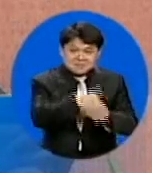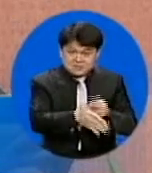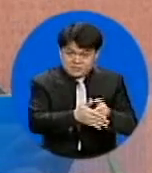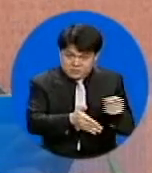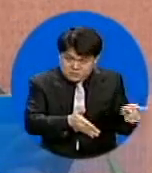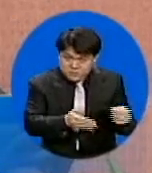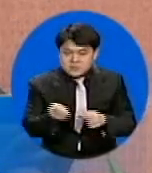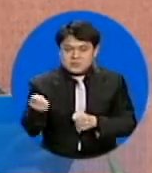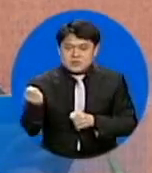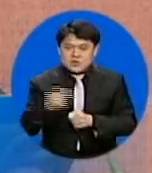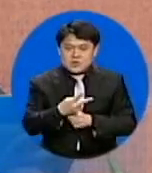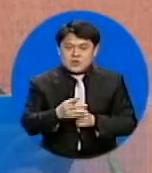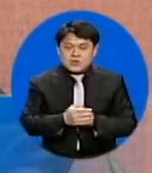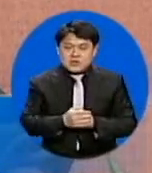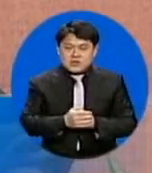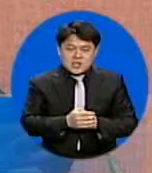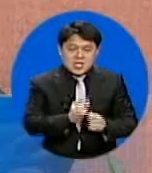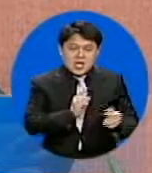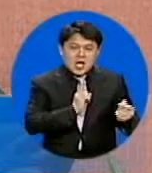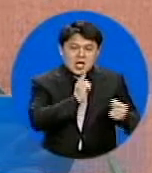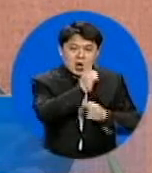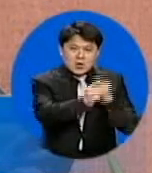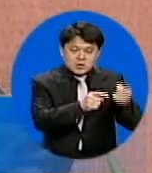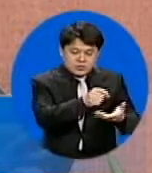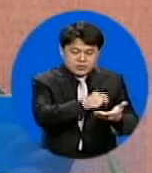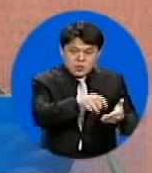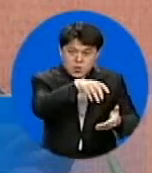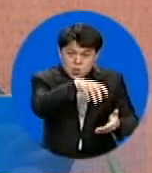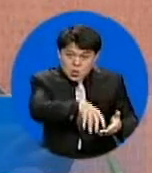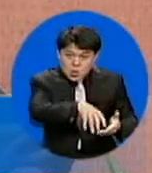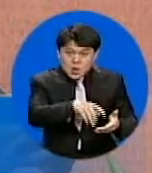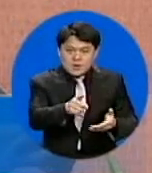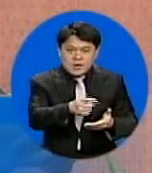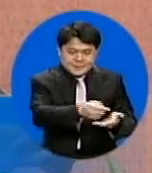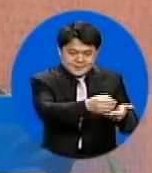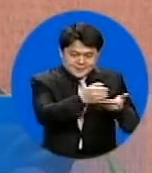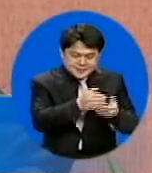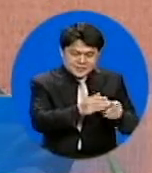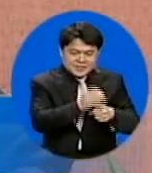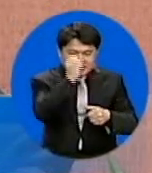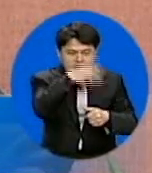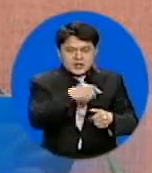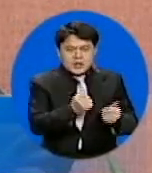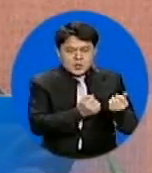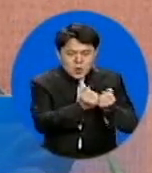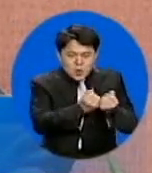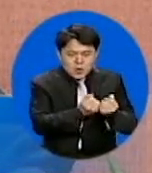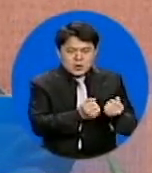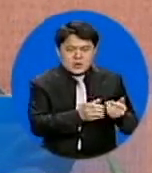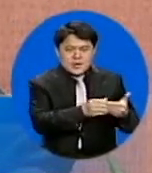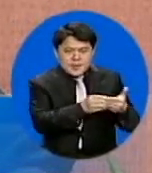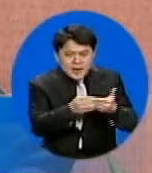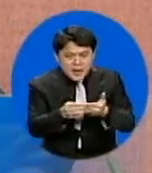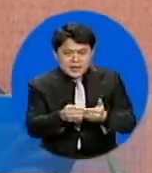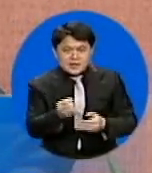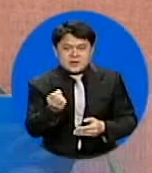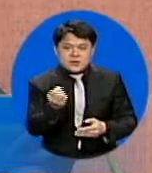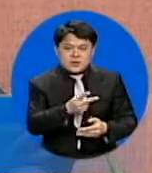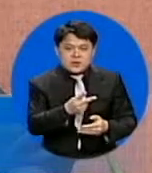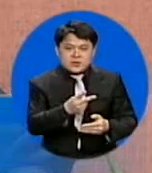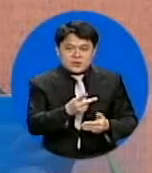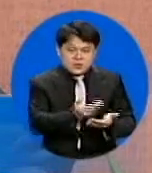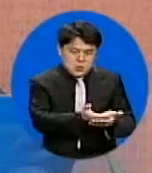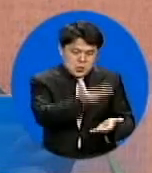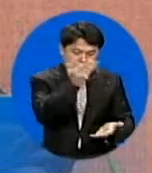접수부서고, 그 다음에 그 사실상 이제 접수부서에서도 그 민원이 접수를 할 경우에 안내하는 부분이나, 그 다음에